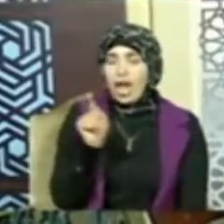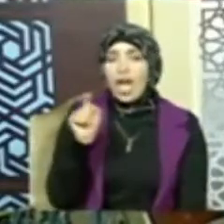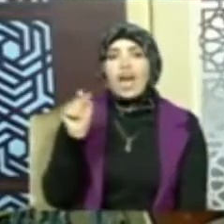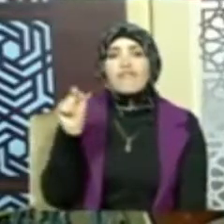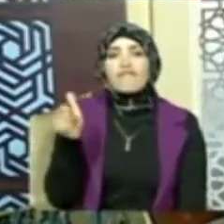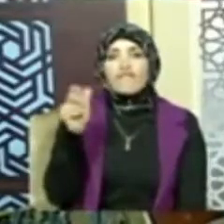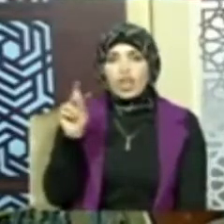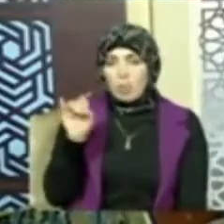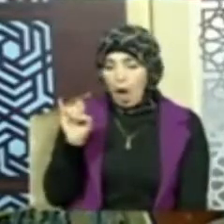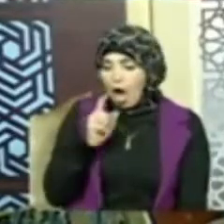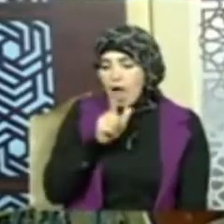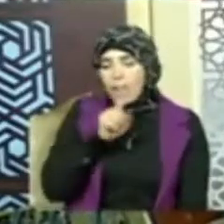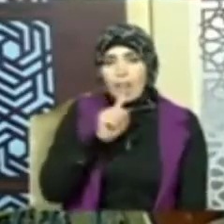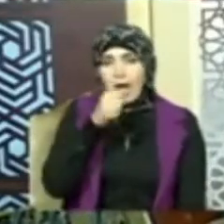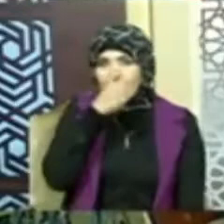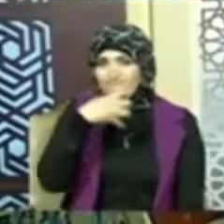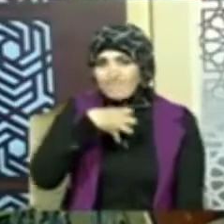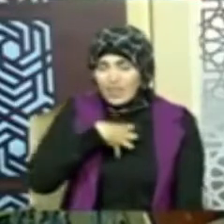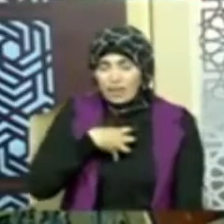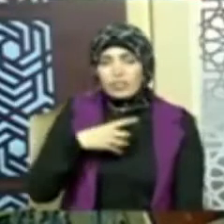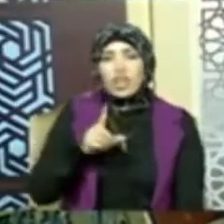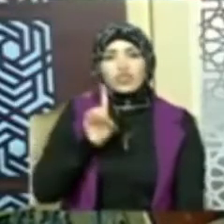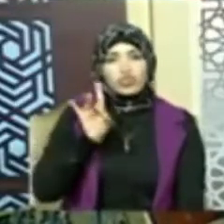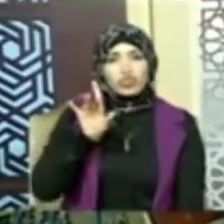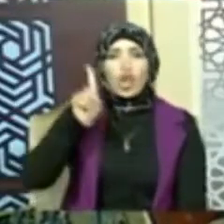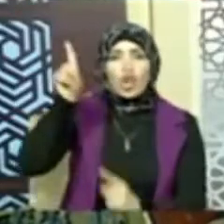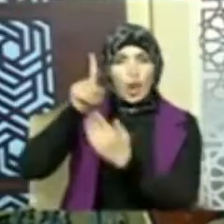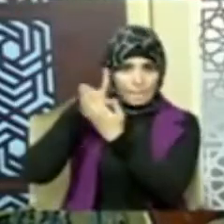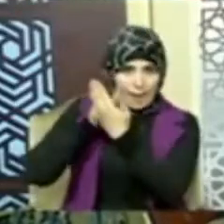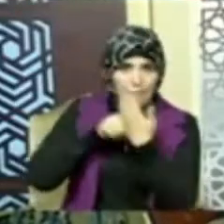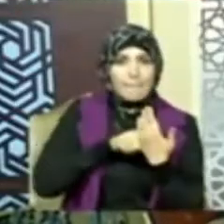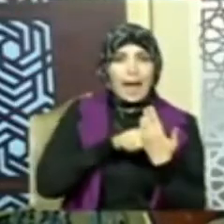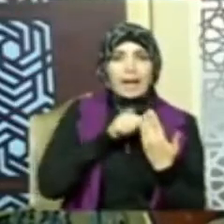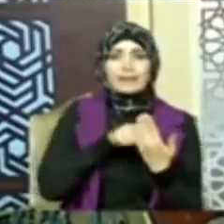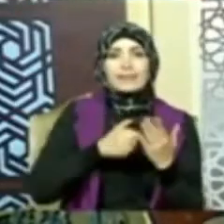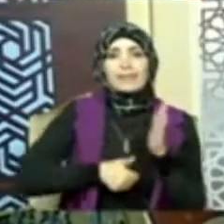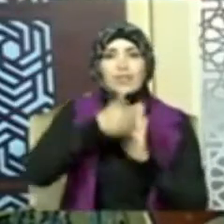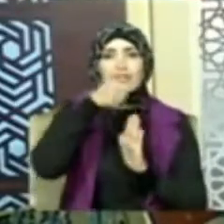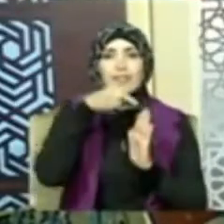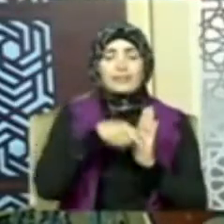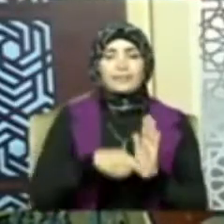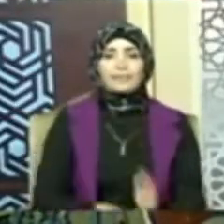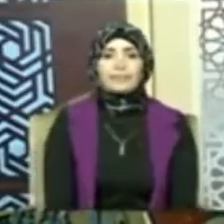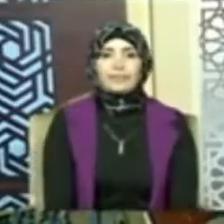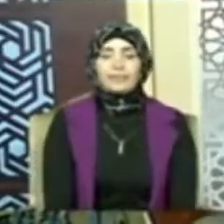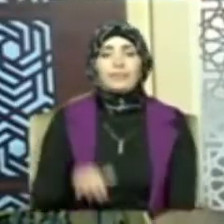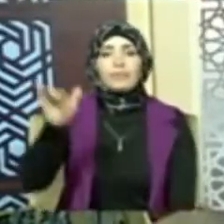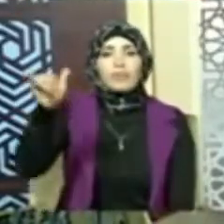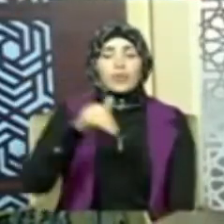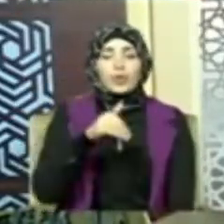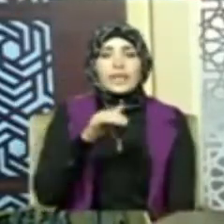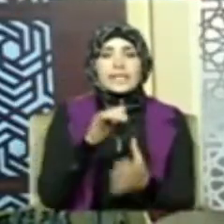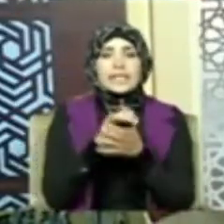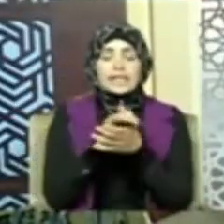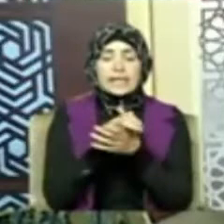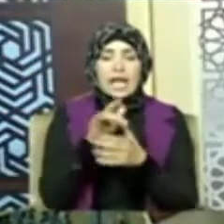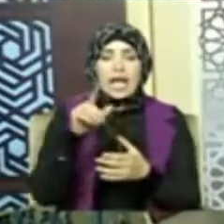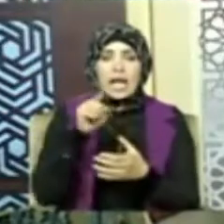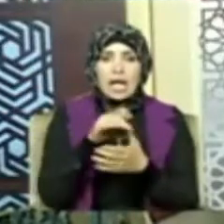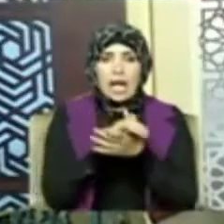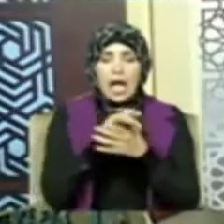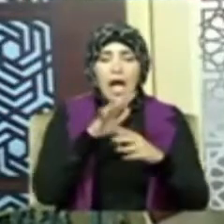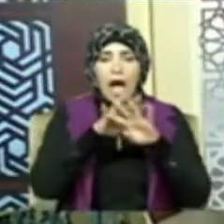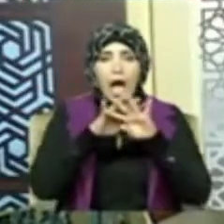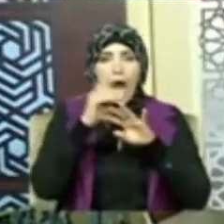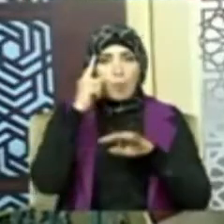فإن الله ناصر أباك. ويأتي الصديق يوما فيرى سيدنا رسول